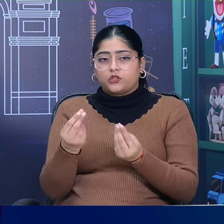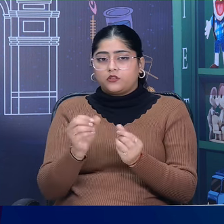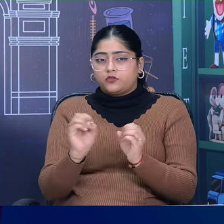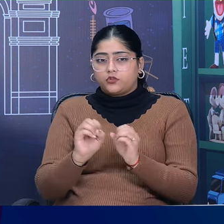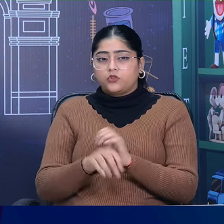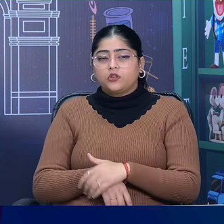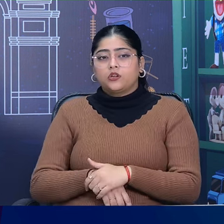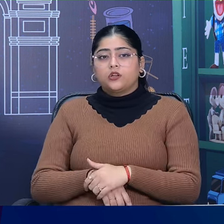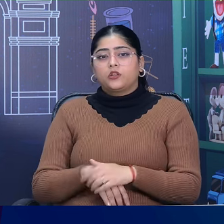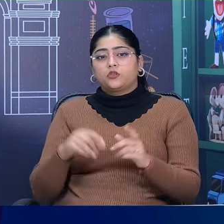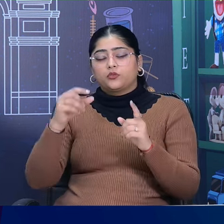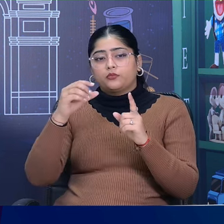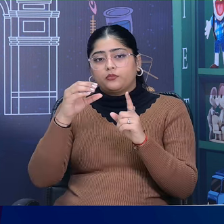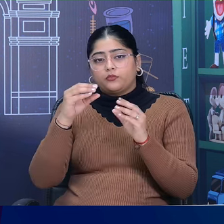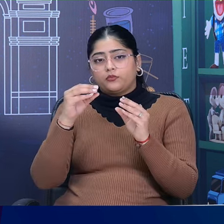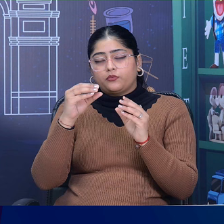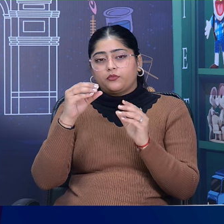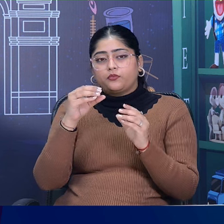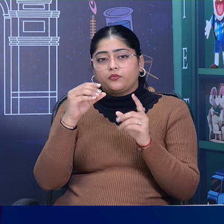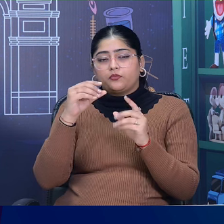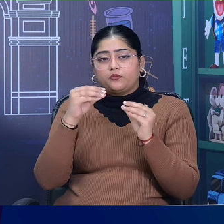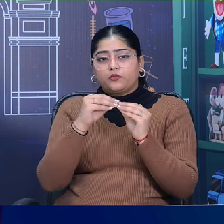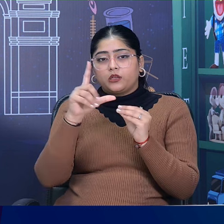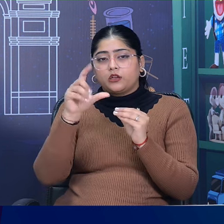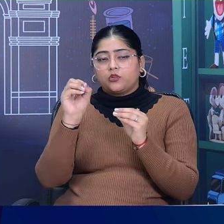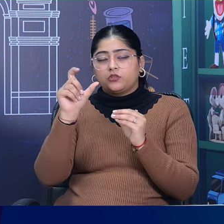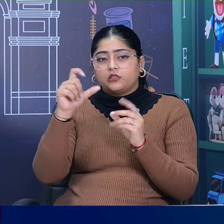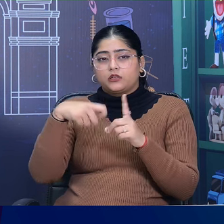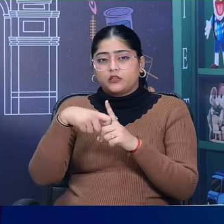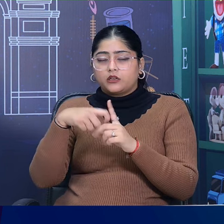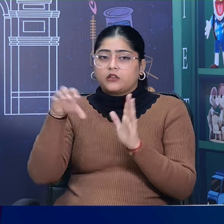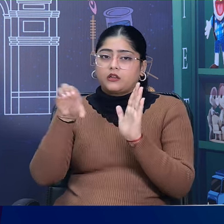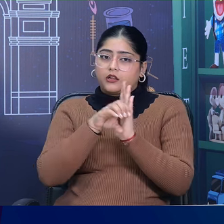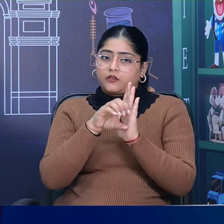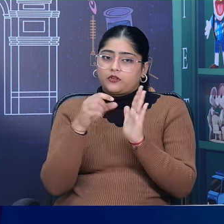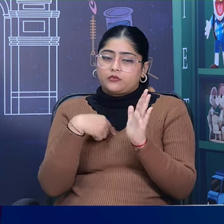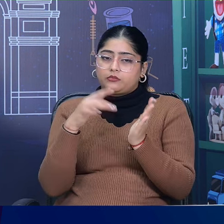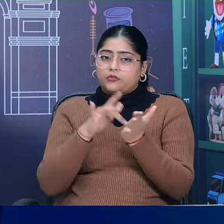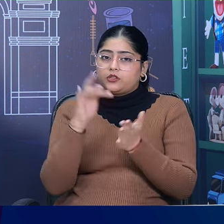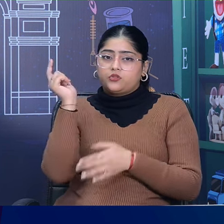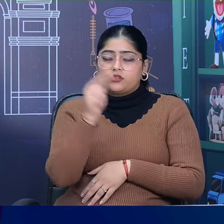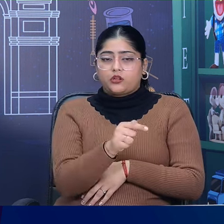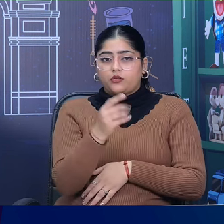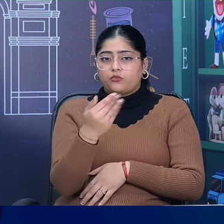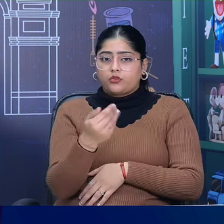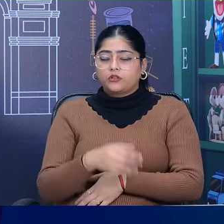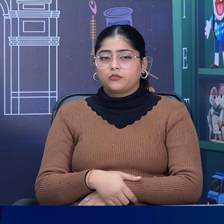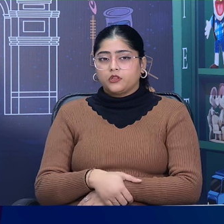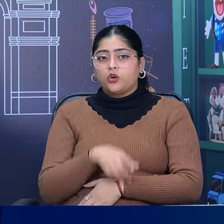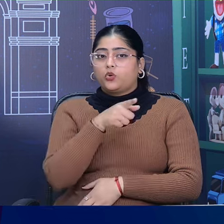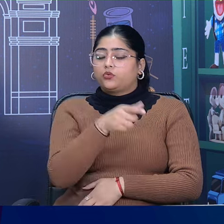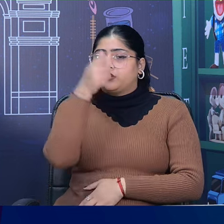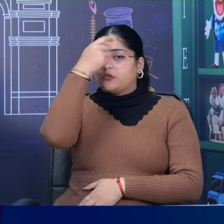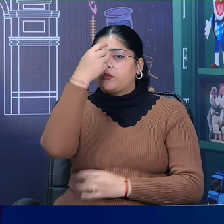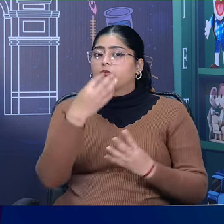समस्या को लेके ब्लॉक पंचायत में जा सकता है है जो कि जनपद की पंचायत होती है जो बड़े एरिया की पंचायत होती है वहां पे भी इस समस्या को उठाया जा